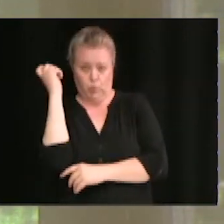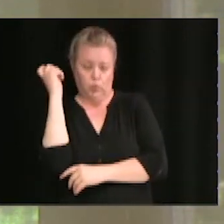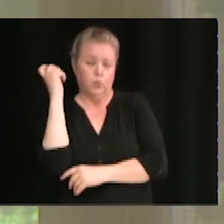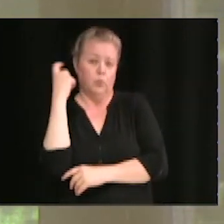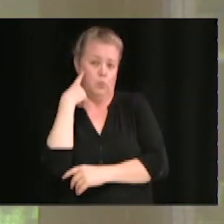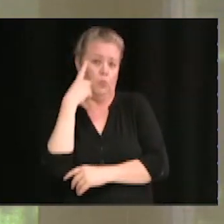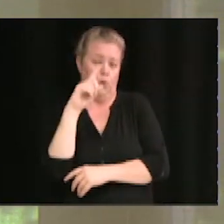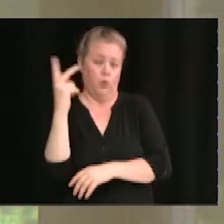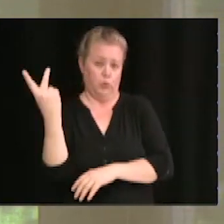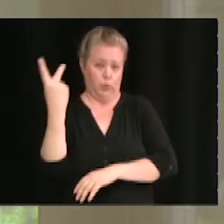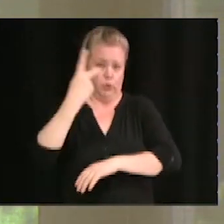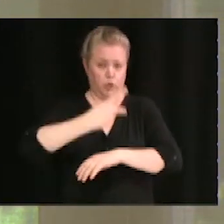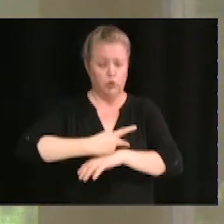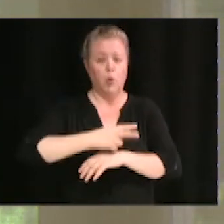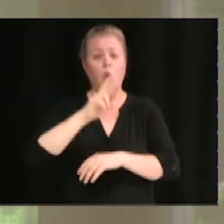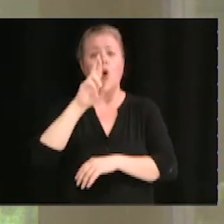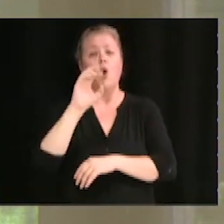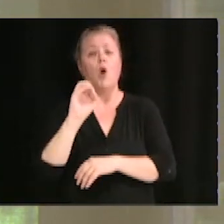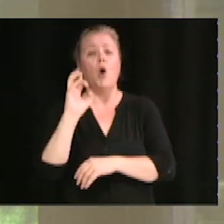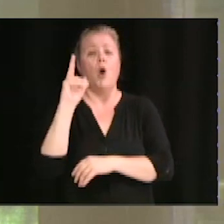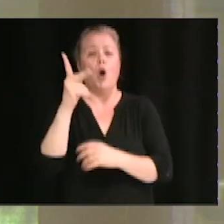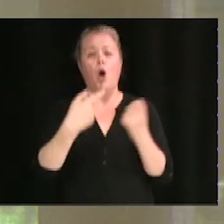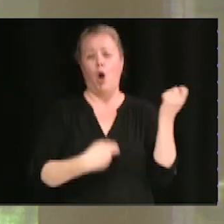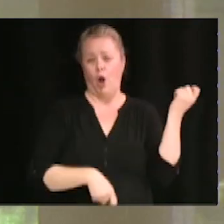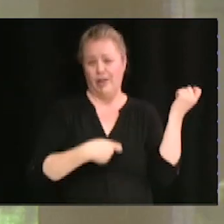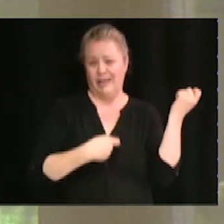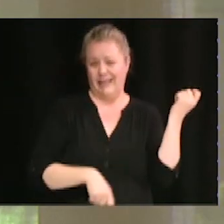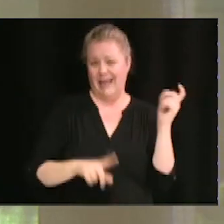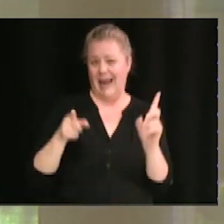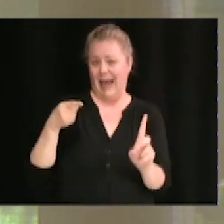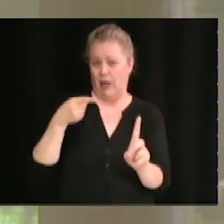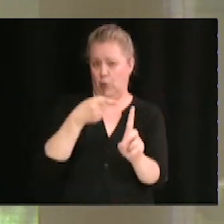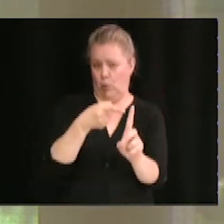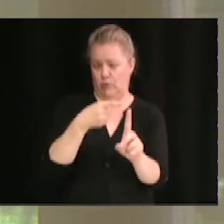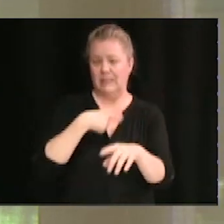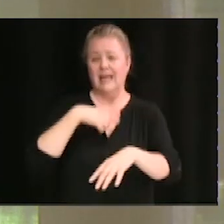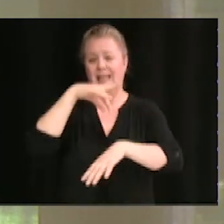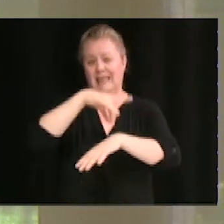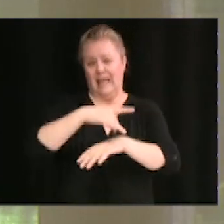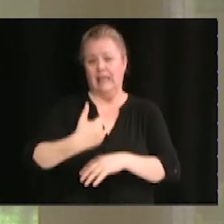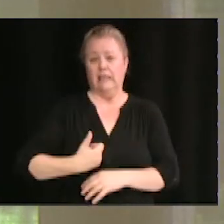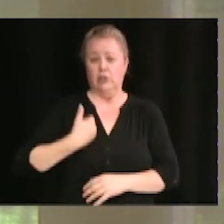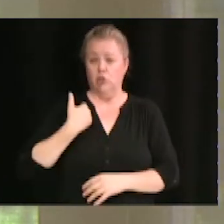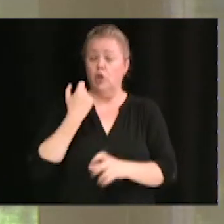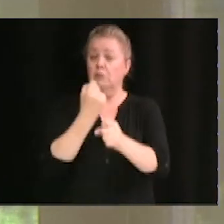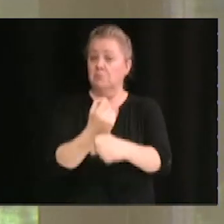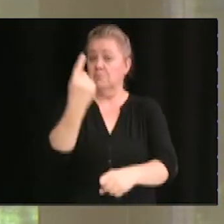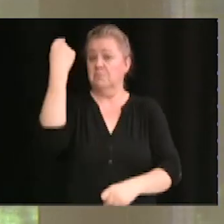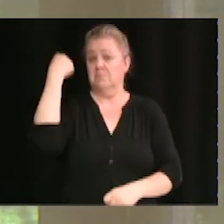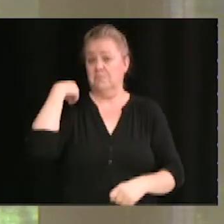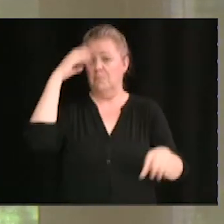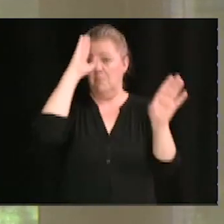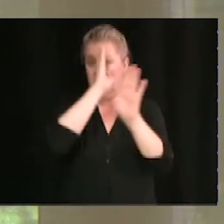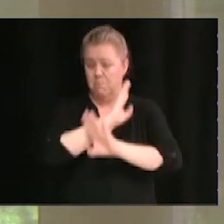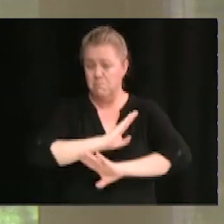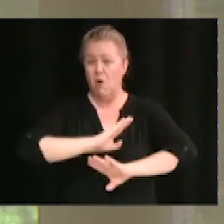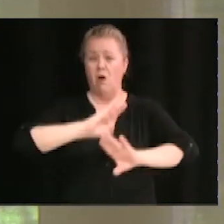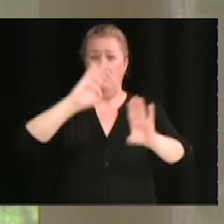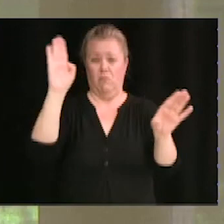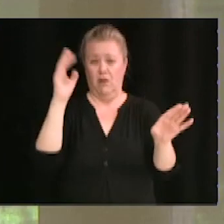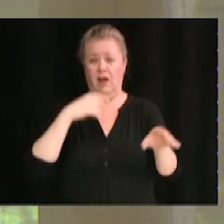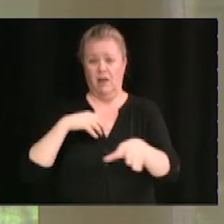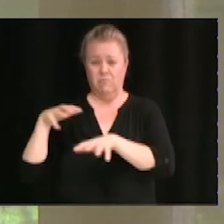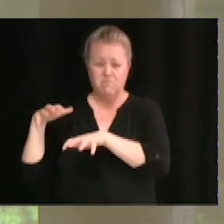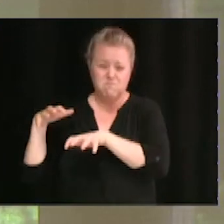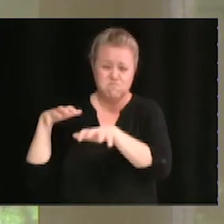jours, il y a Roclacose qui revient à Terre des jeunes l'an dernier. On a eu un grand succès avec cet événement, où on avait attiré plus de